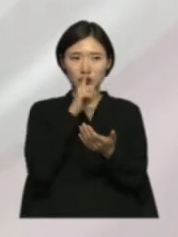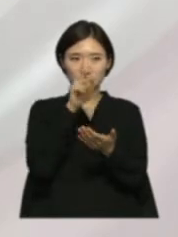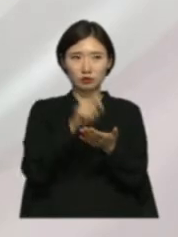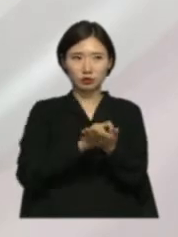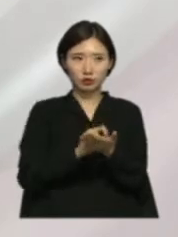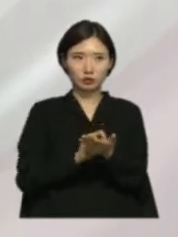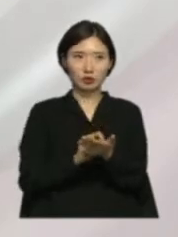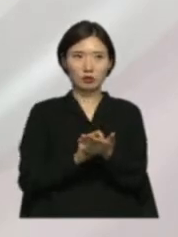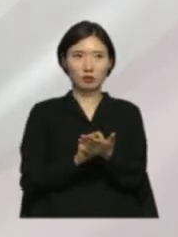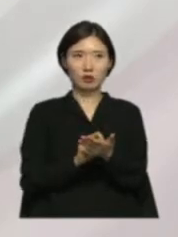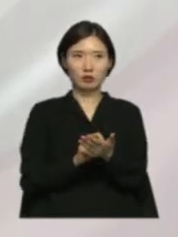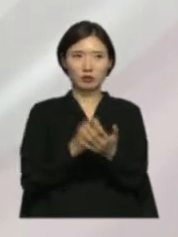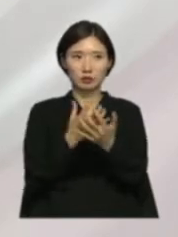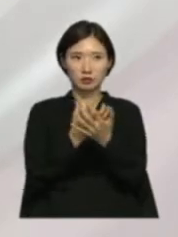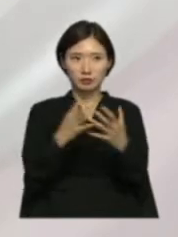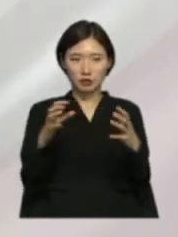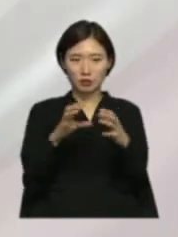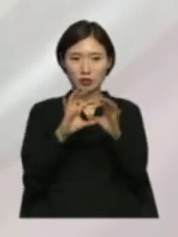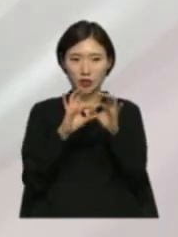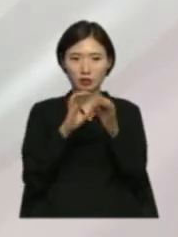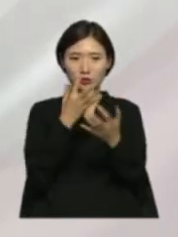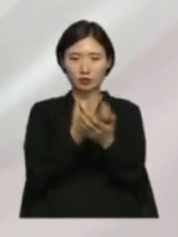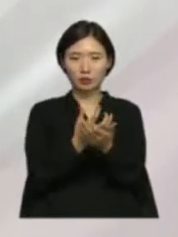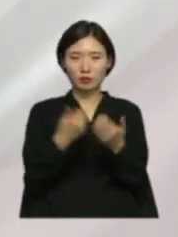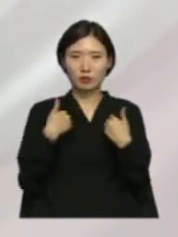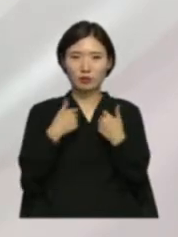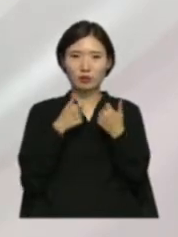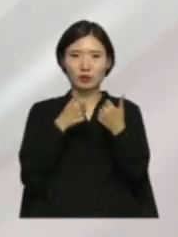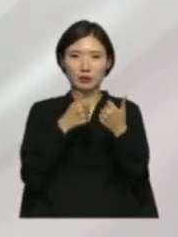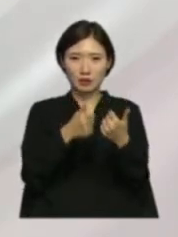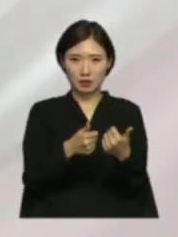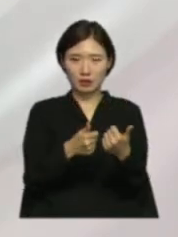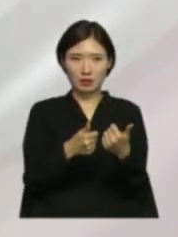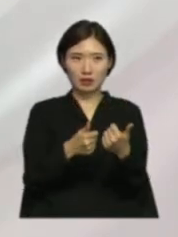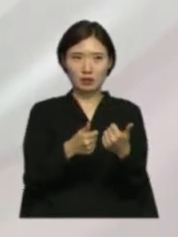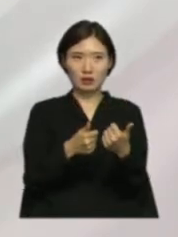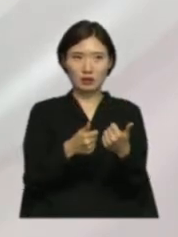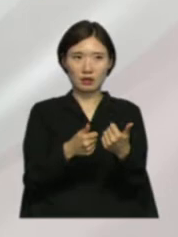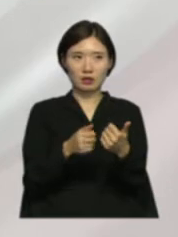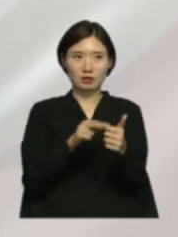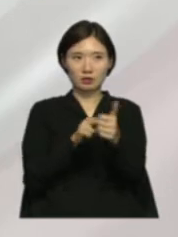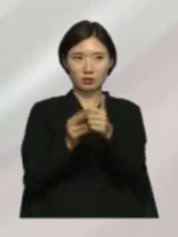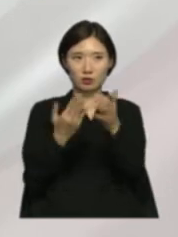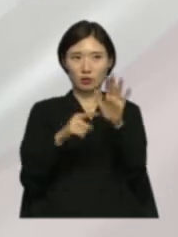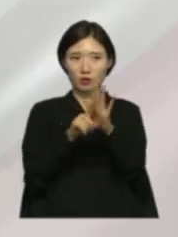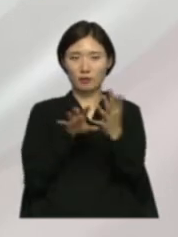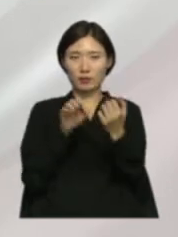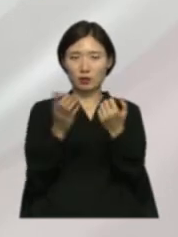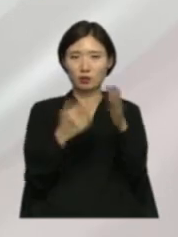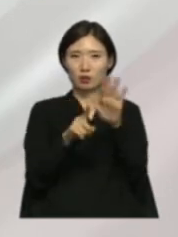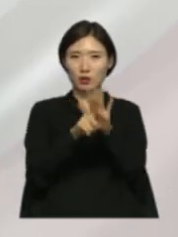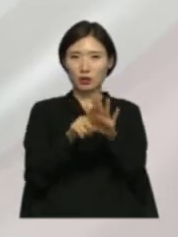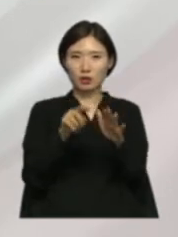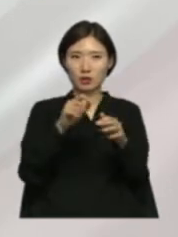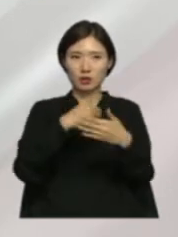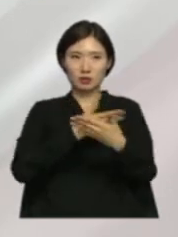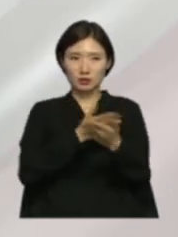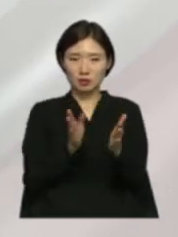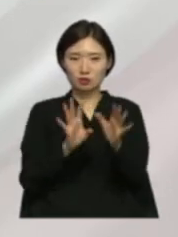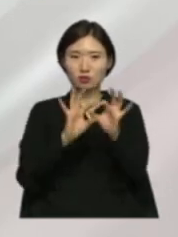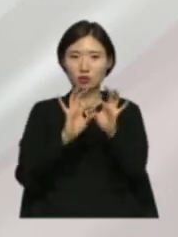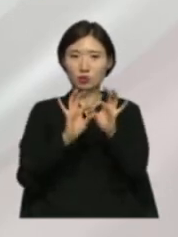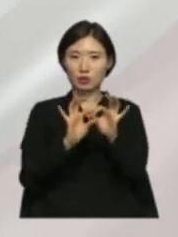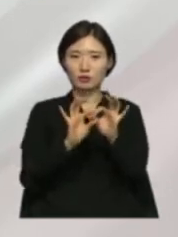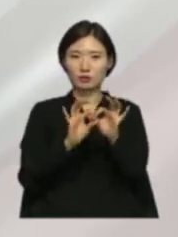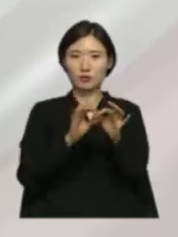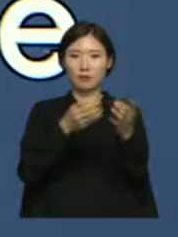와 집회 관련 서류는 필요에 따라 청문 감사관 실에 마련된 정보 공개 즉시 공개 창구를 통해 제공받을